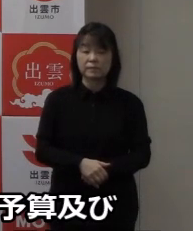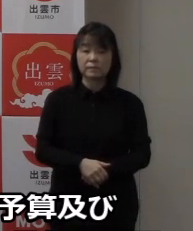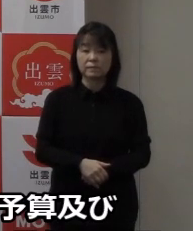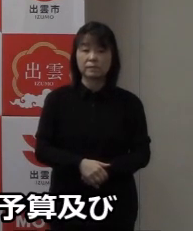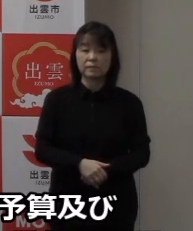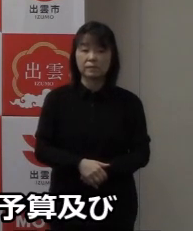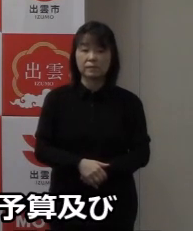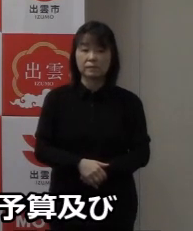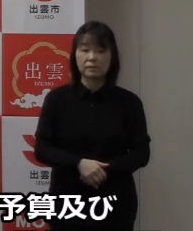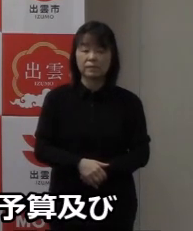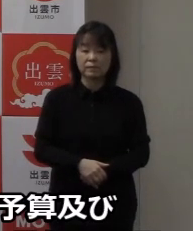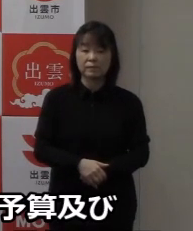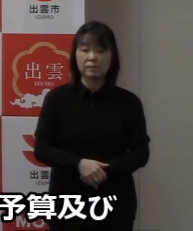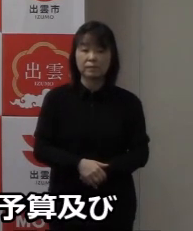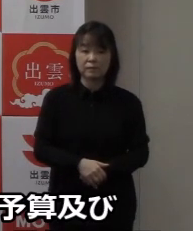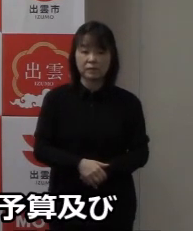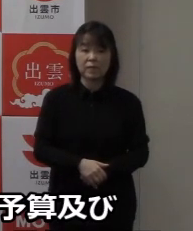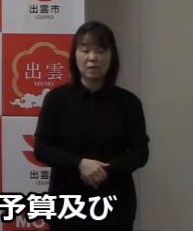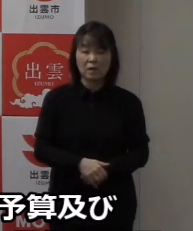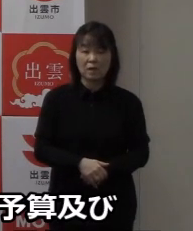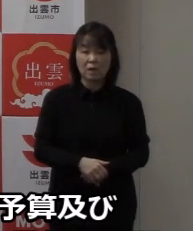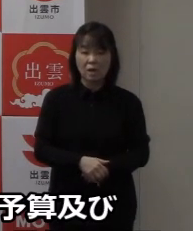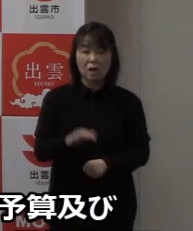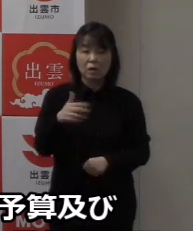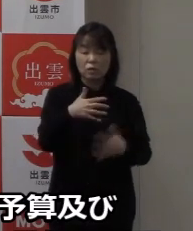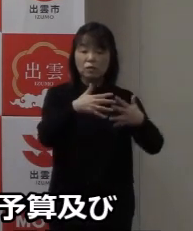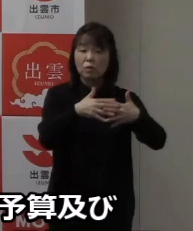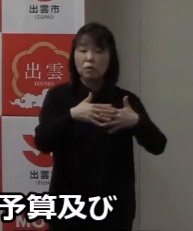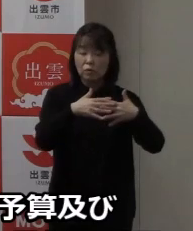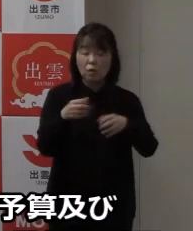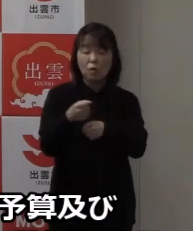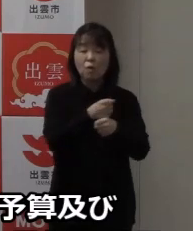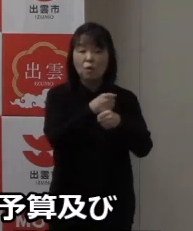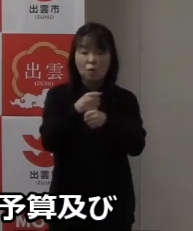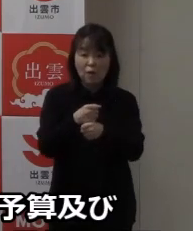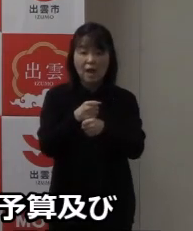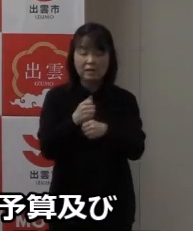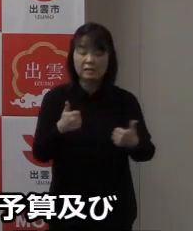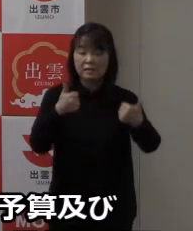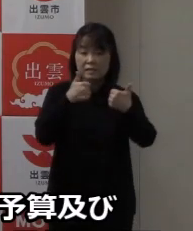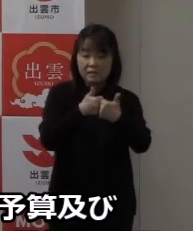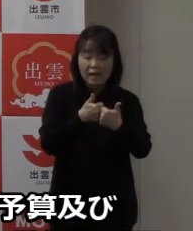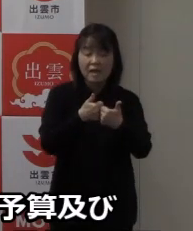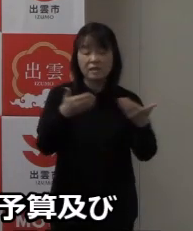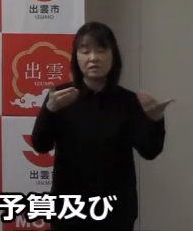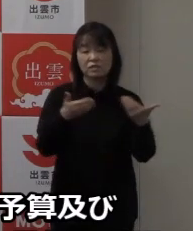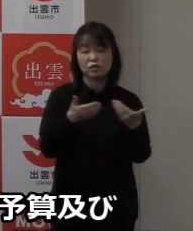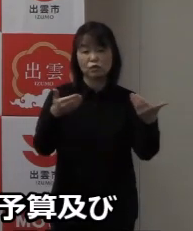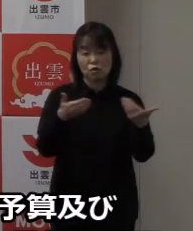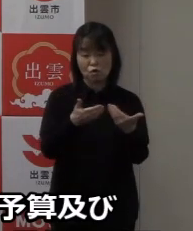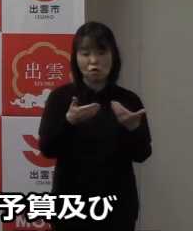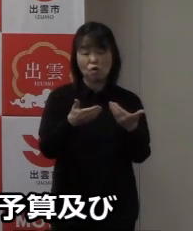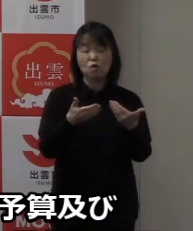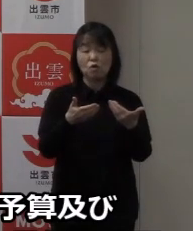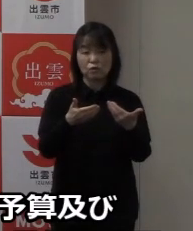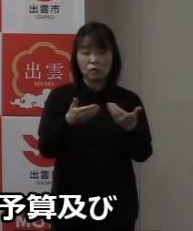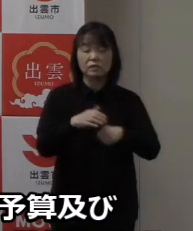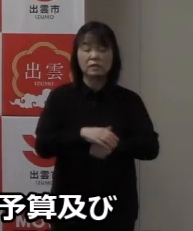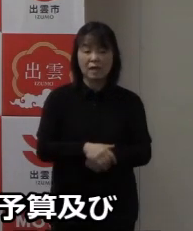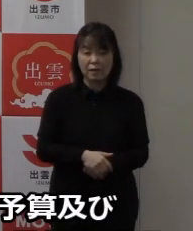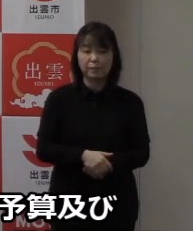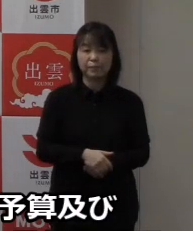。それと漁業チャレンジ応援事業ということで、沿岸漁業スタートアップ事業と、またですね、自